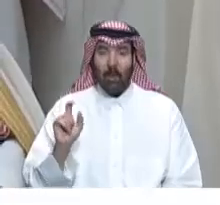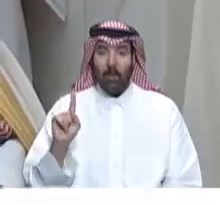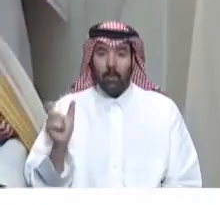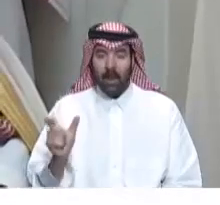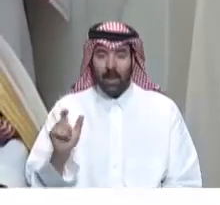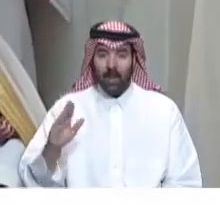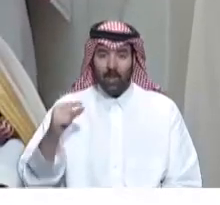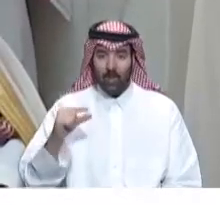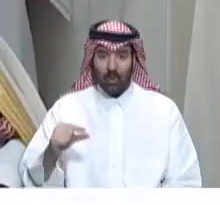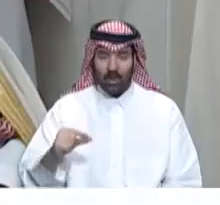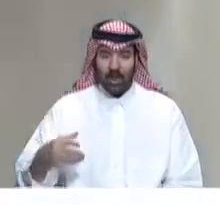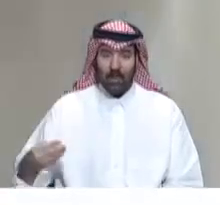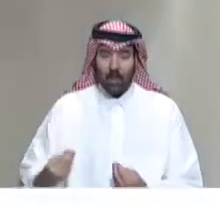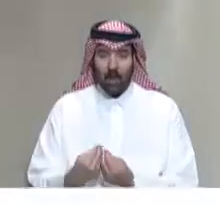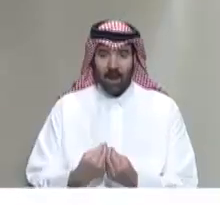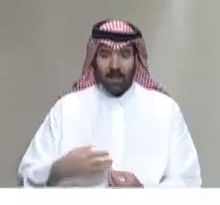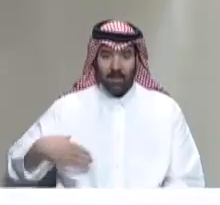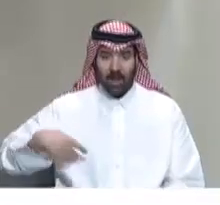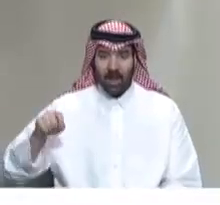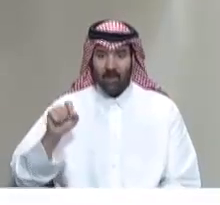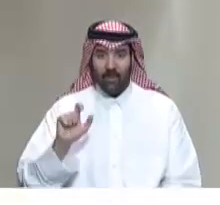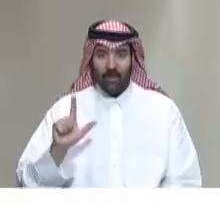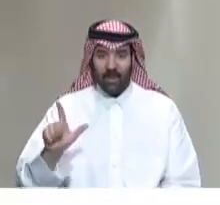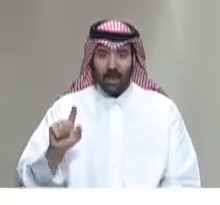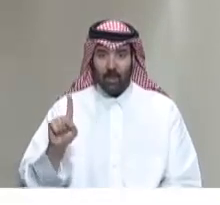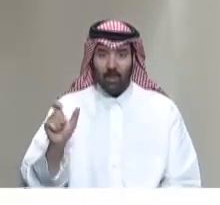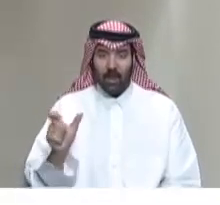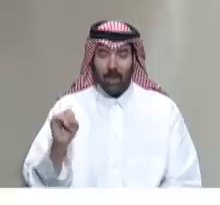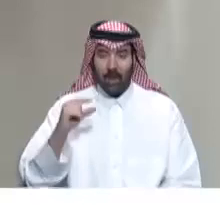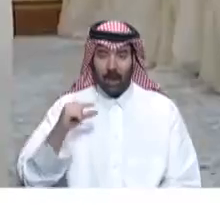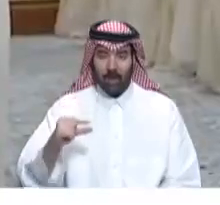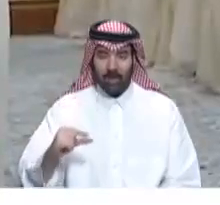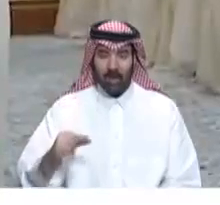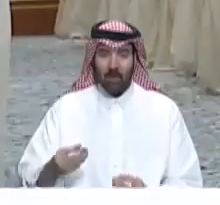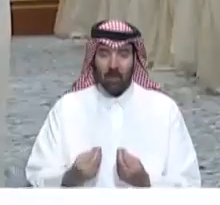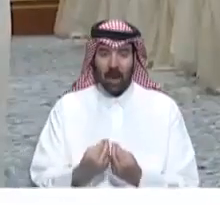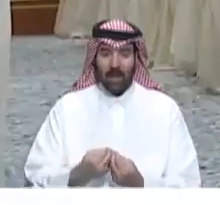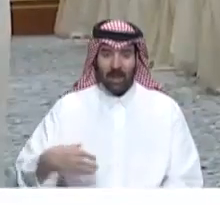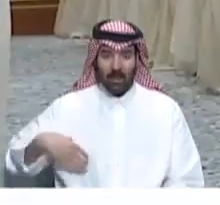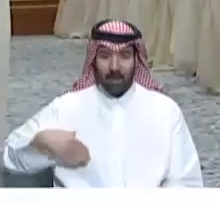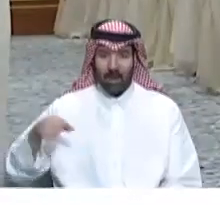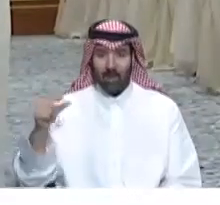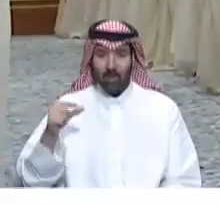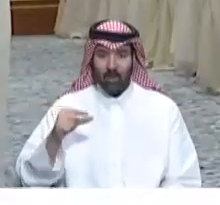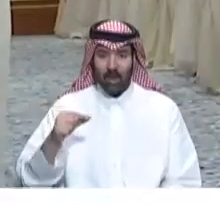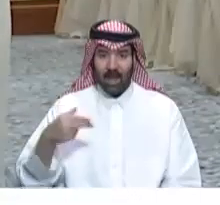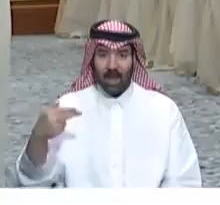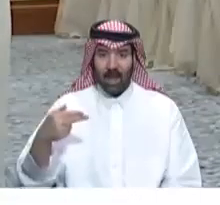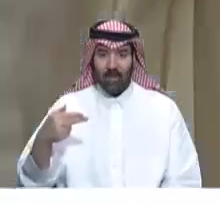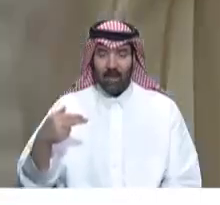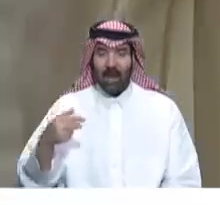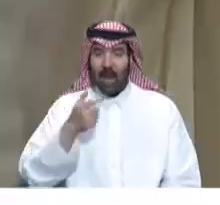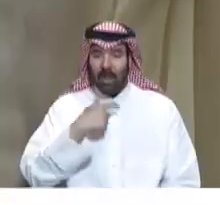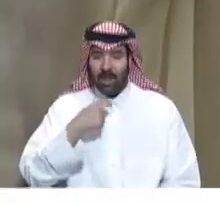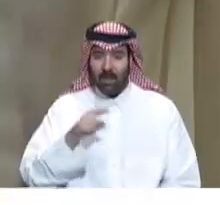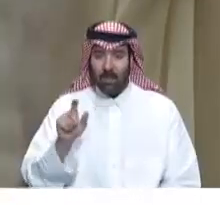العزيز، وصاحب السمو الأمير فيصل بن سعود بن محمد، وصاحب السمو الملكي الأمير الدكتور عبد العزيز بن سطام بن